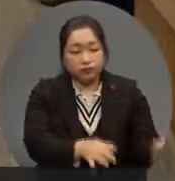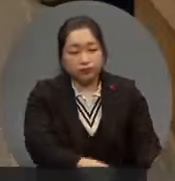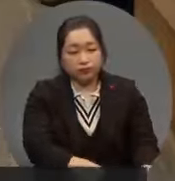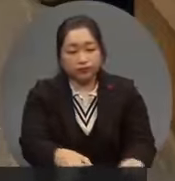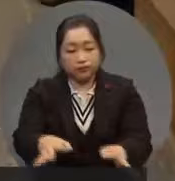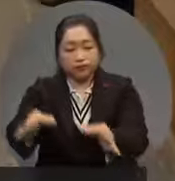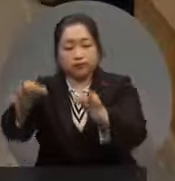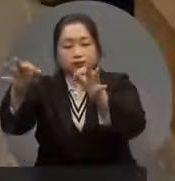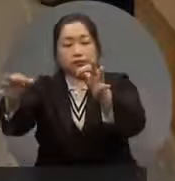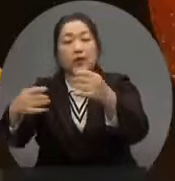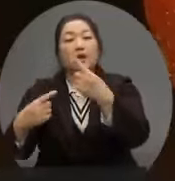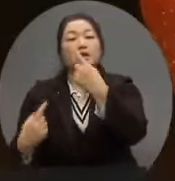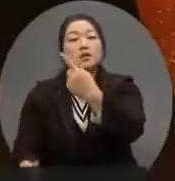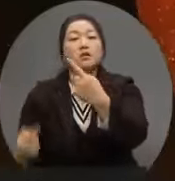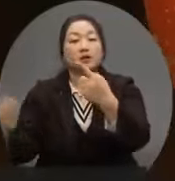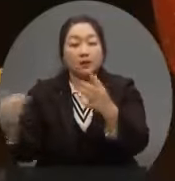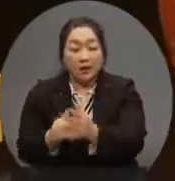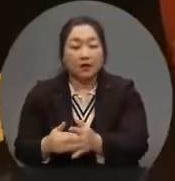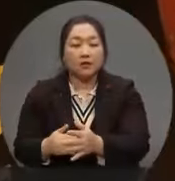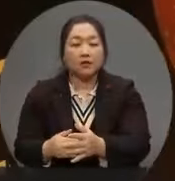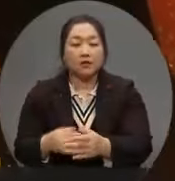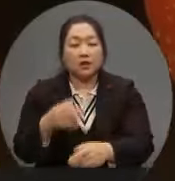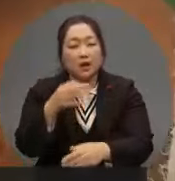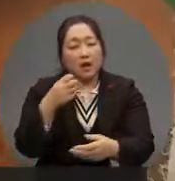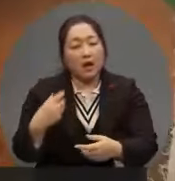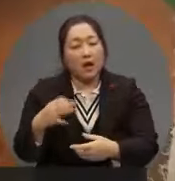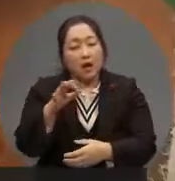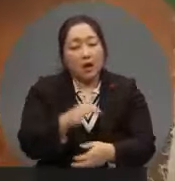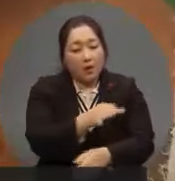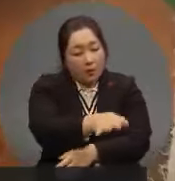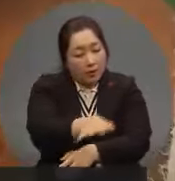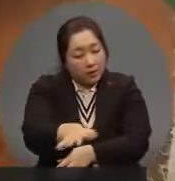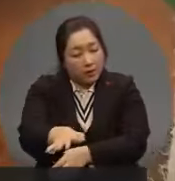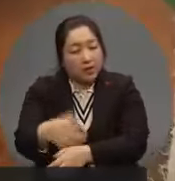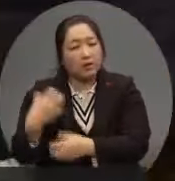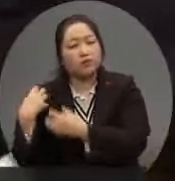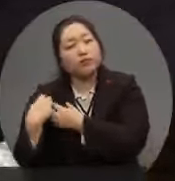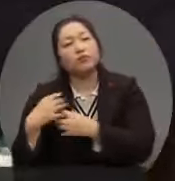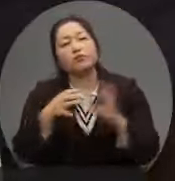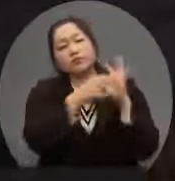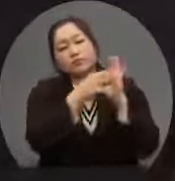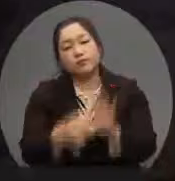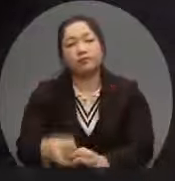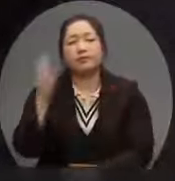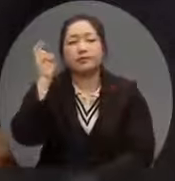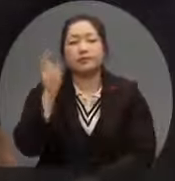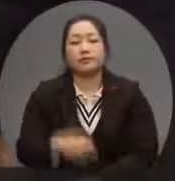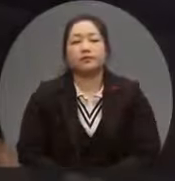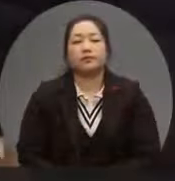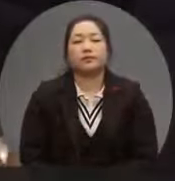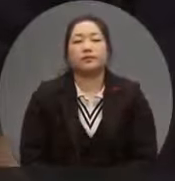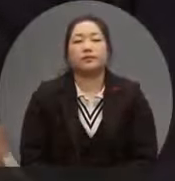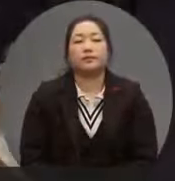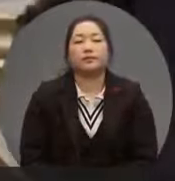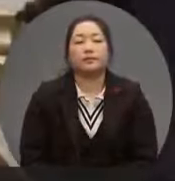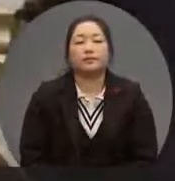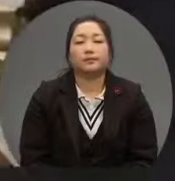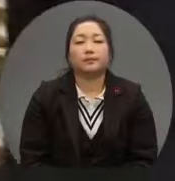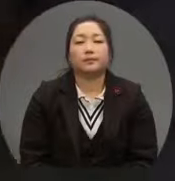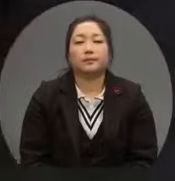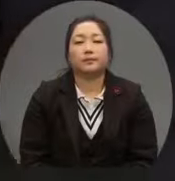이어갈 것으로 보여 서민들의 장바구니 부담도 계속될 전망입니다 MBC 뉴스 이지연입니다